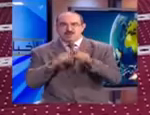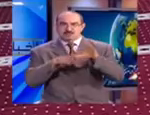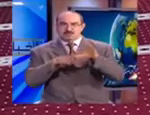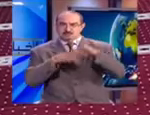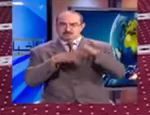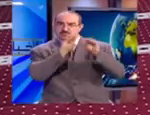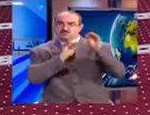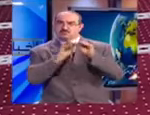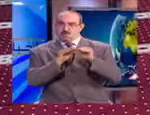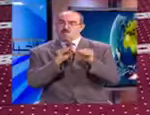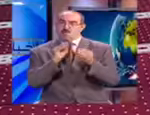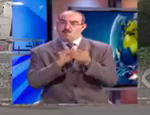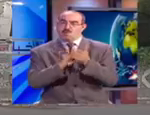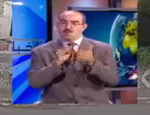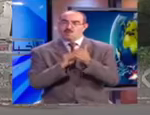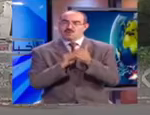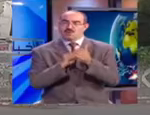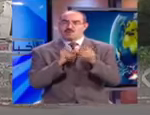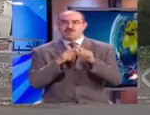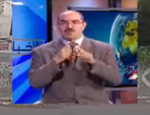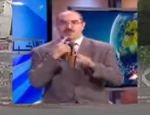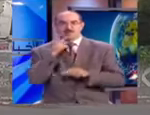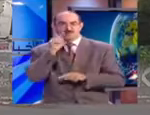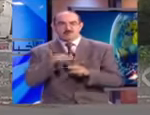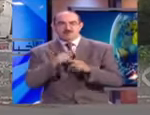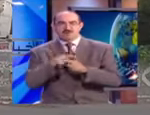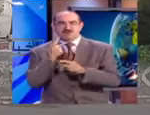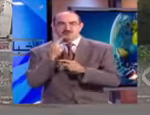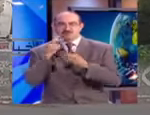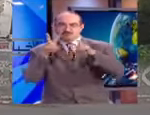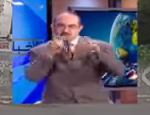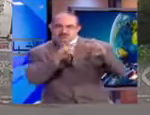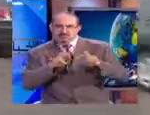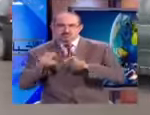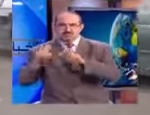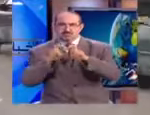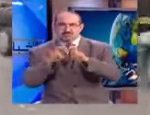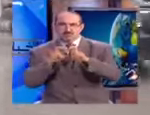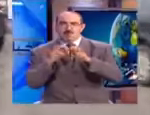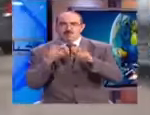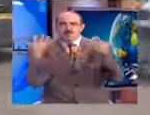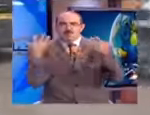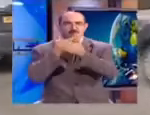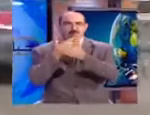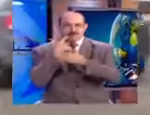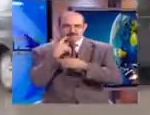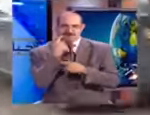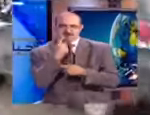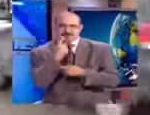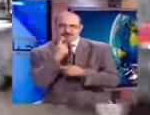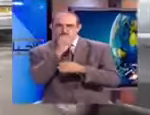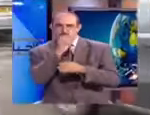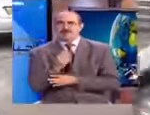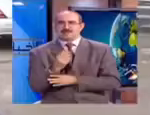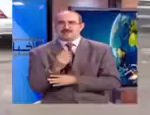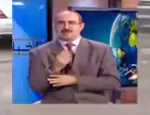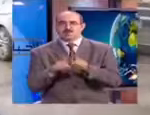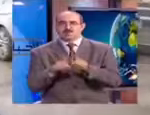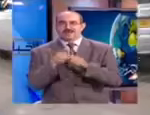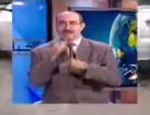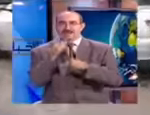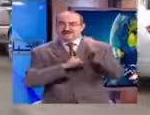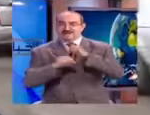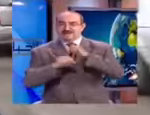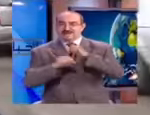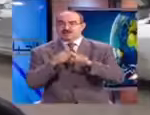تدابير الوقاية والحماية إلى جانب القيام بعملية التفتيش الفجائي. التدابير تخص أيضا الأنشطة التجارية،